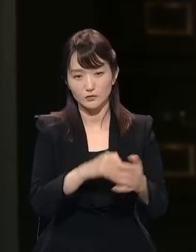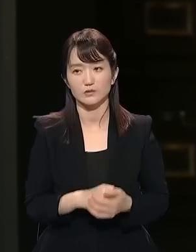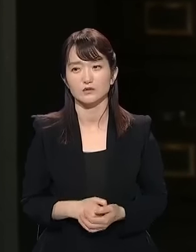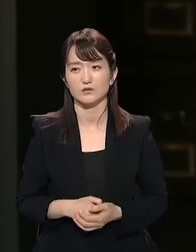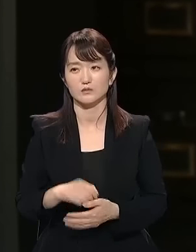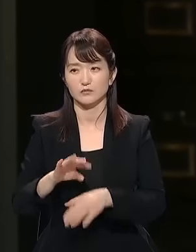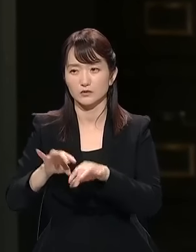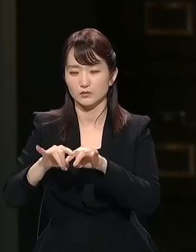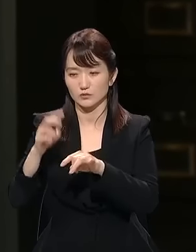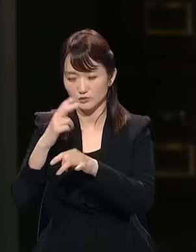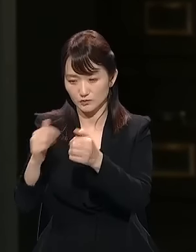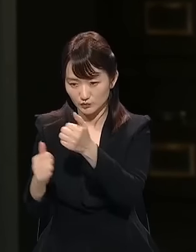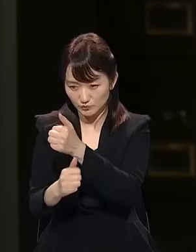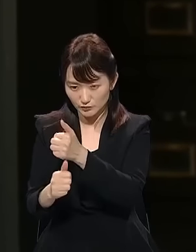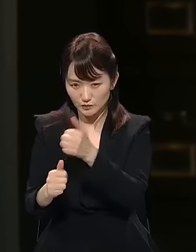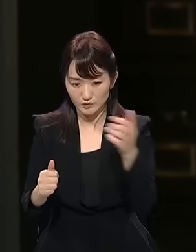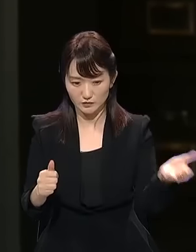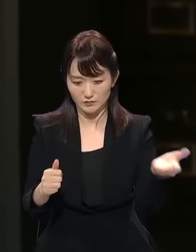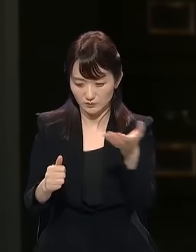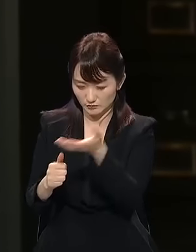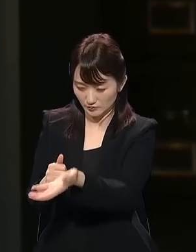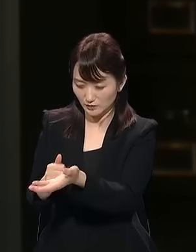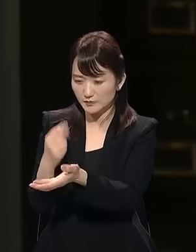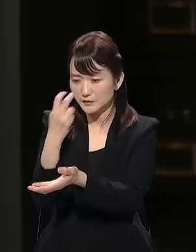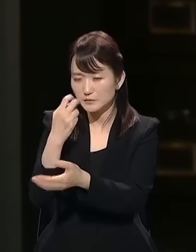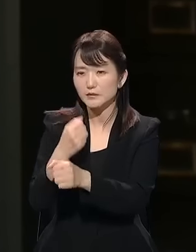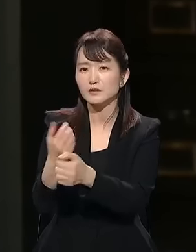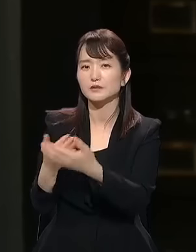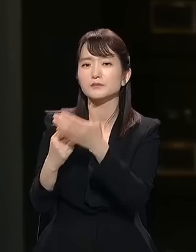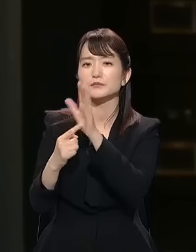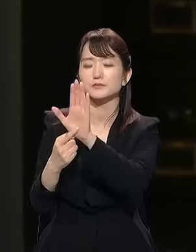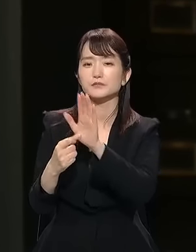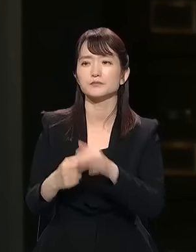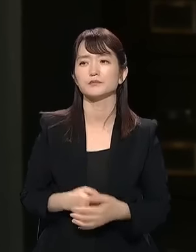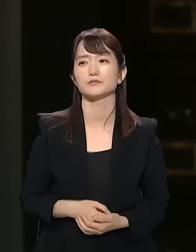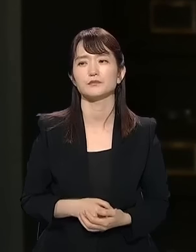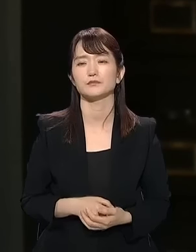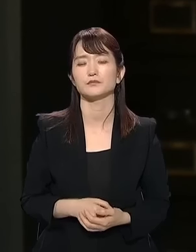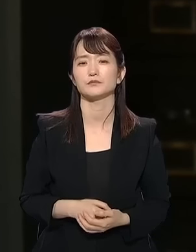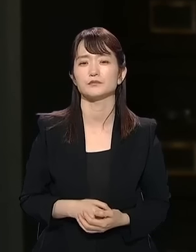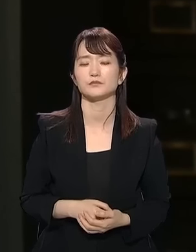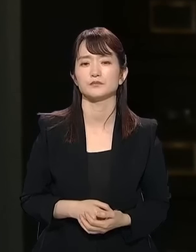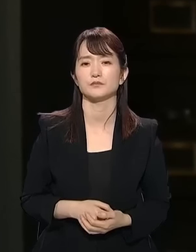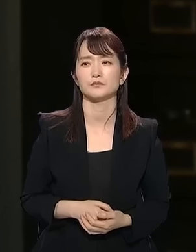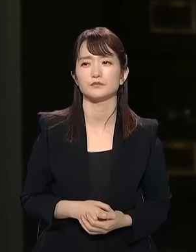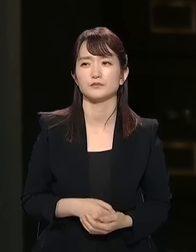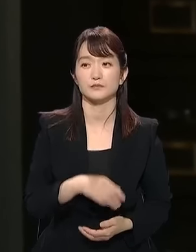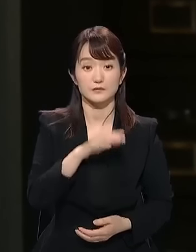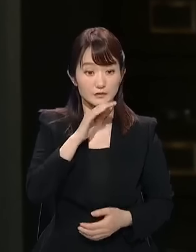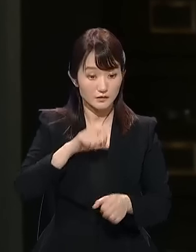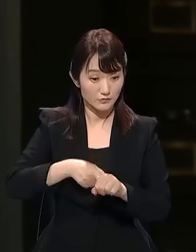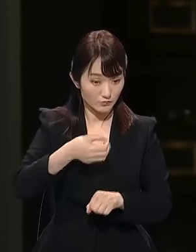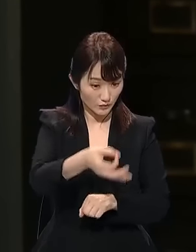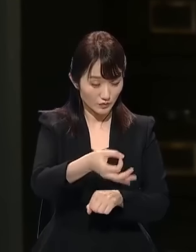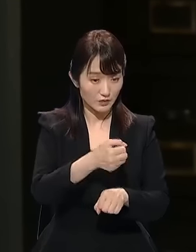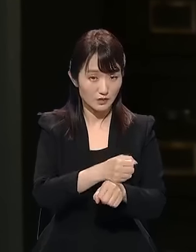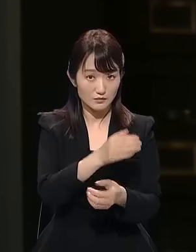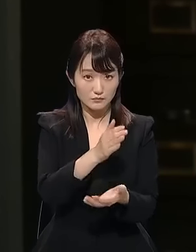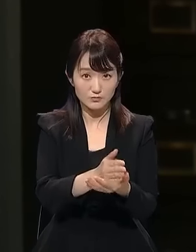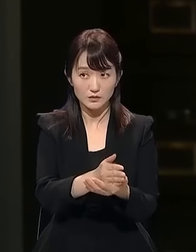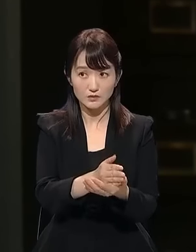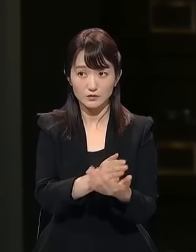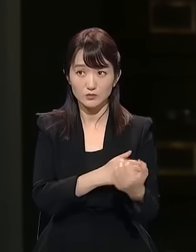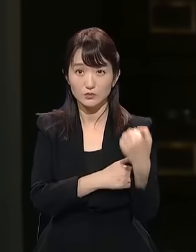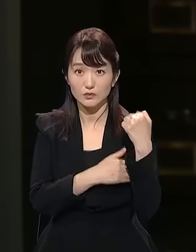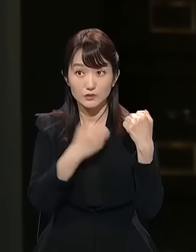심의를 지금 하겠다 예고를 한 상태인데 하지만 실제적인 어떤 패널티를 줄지 말지의 그 권한은